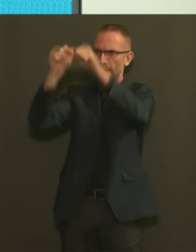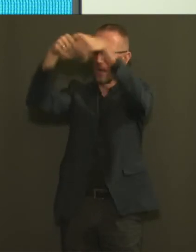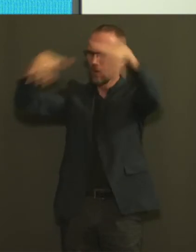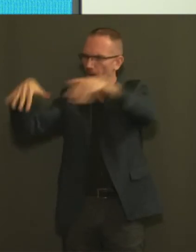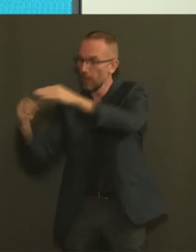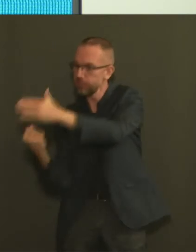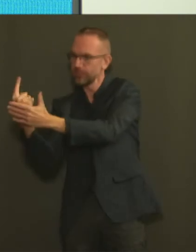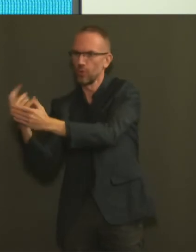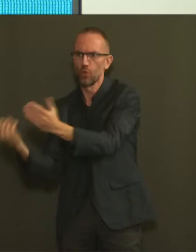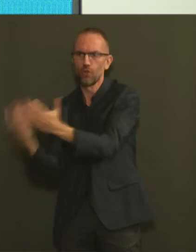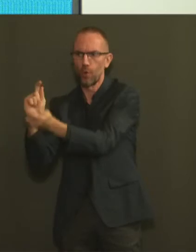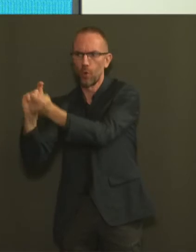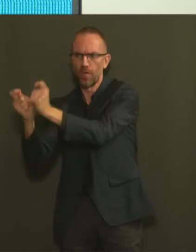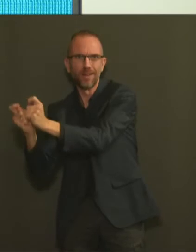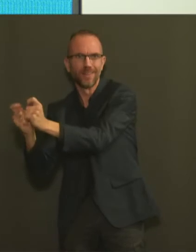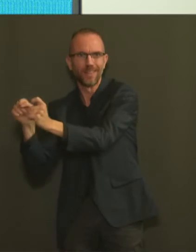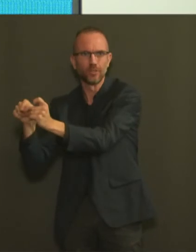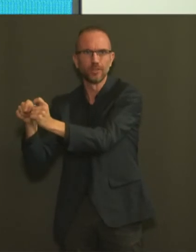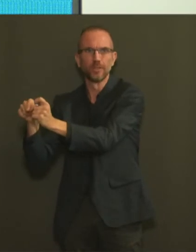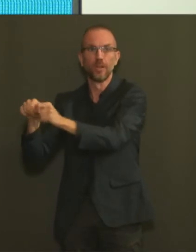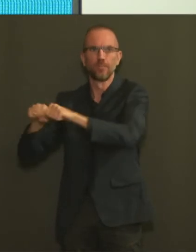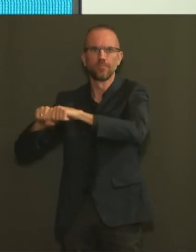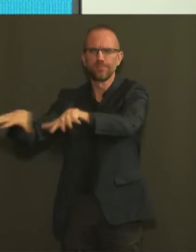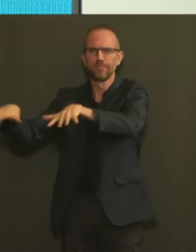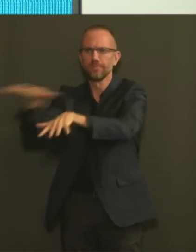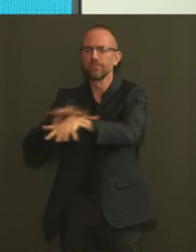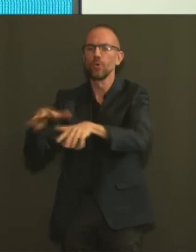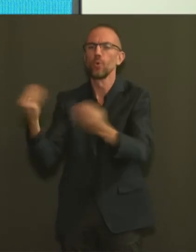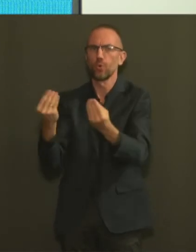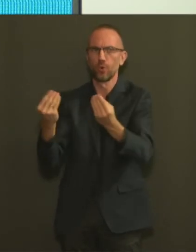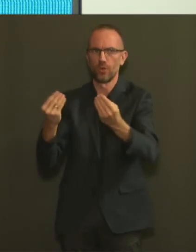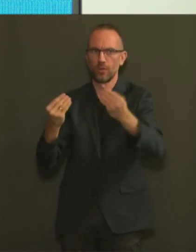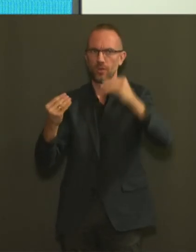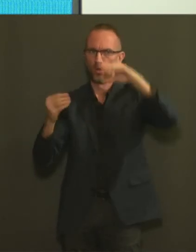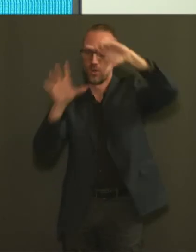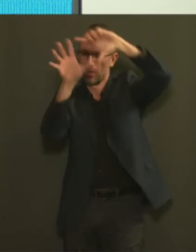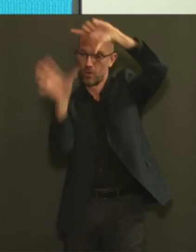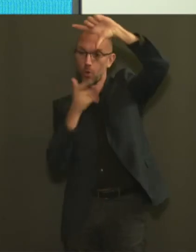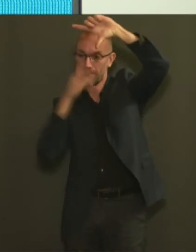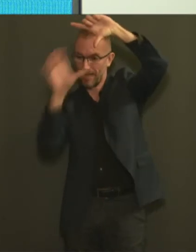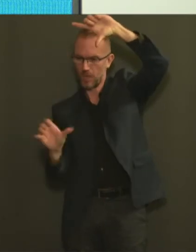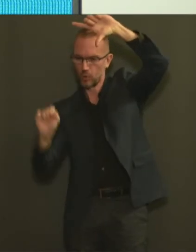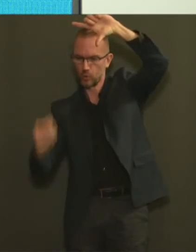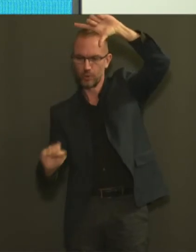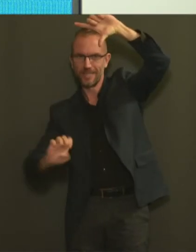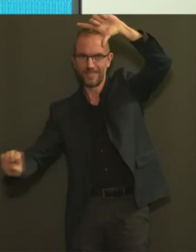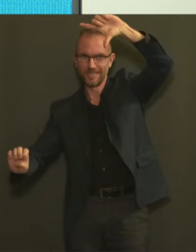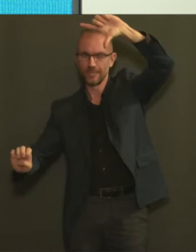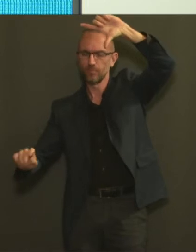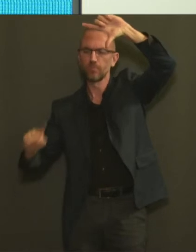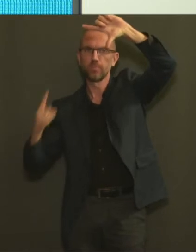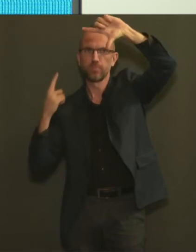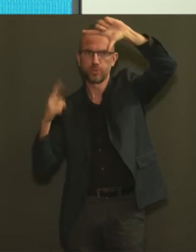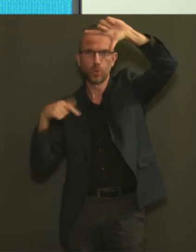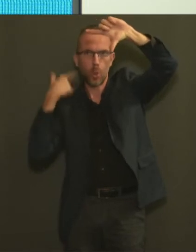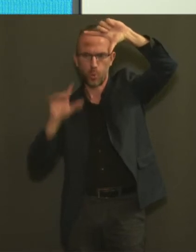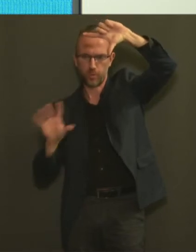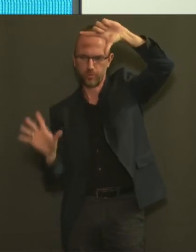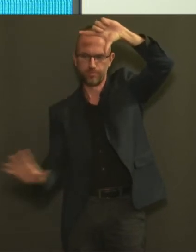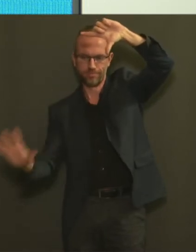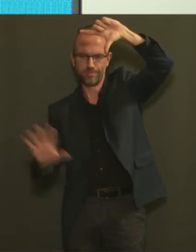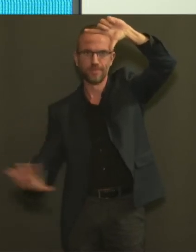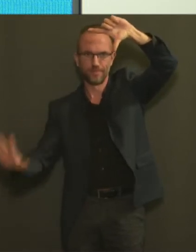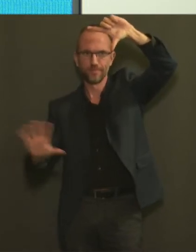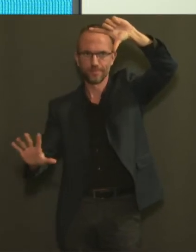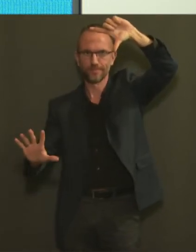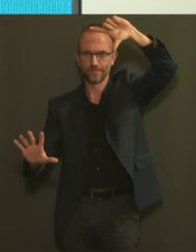bretagne essentiellement dans le sud et le sud est du pays et en l'occurrence entre autres aux environs de londres elle y